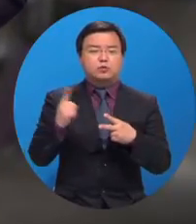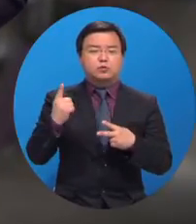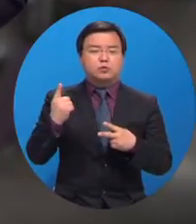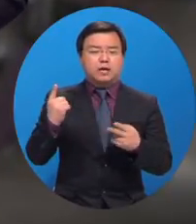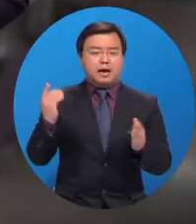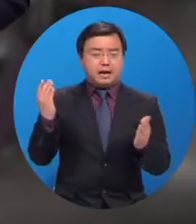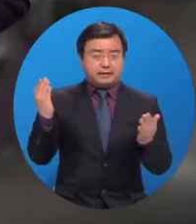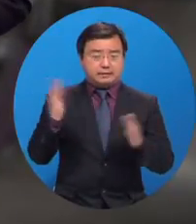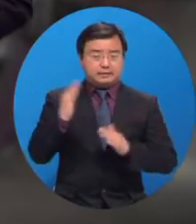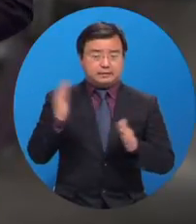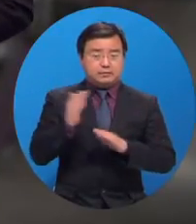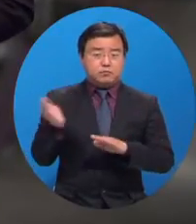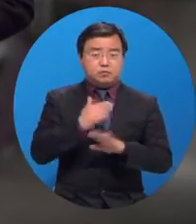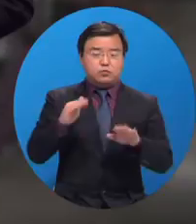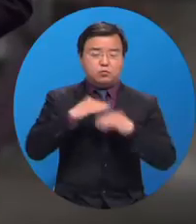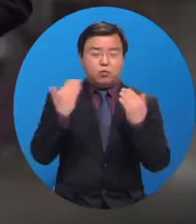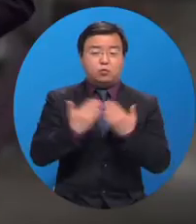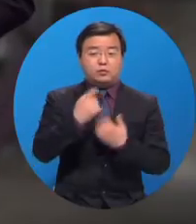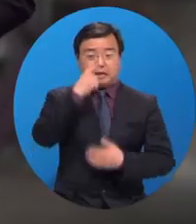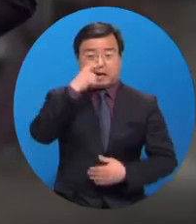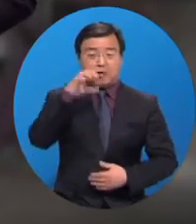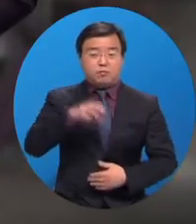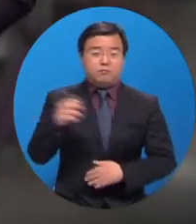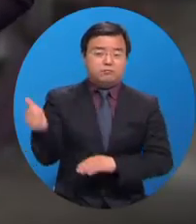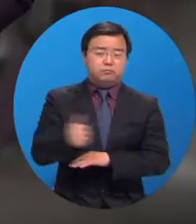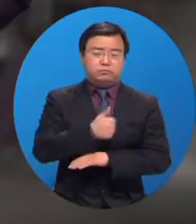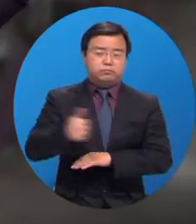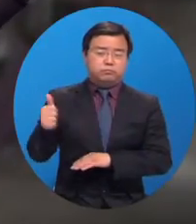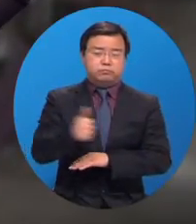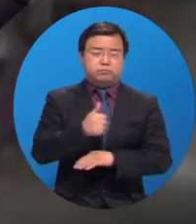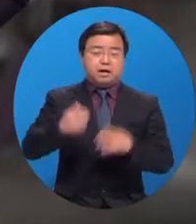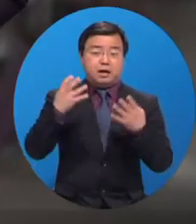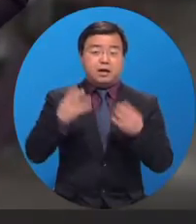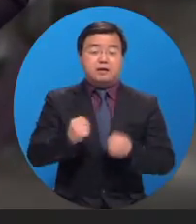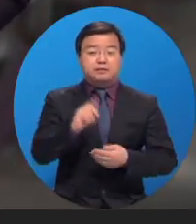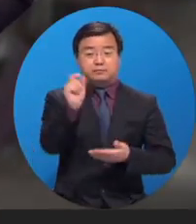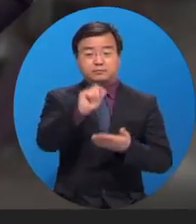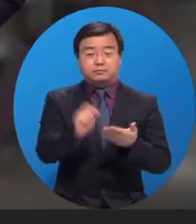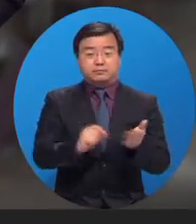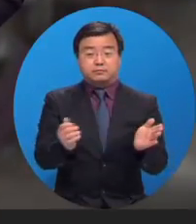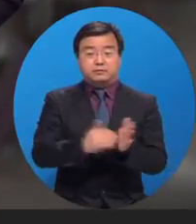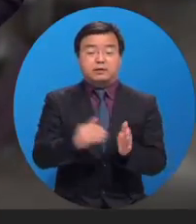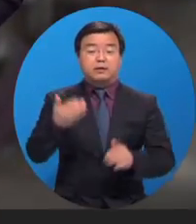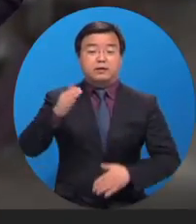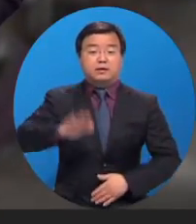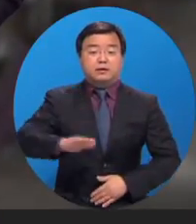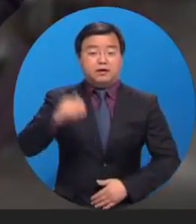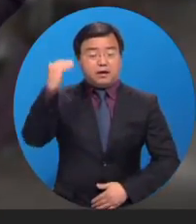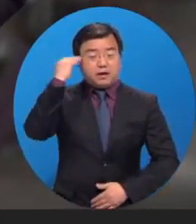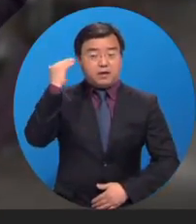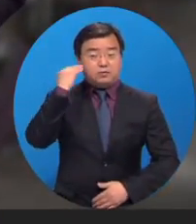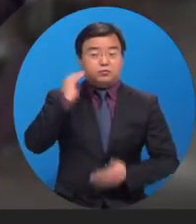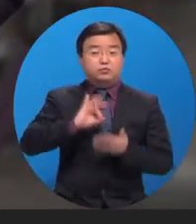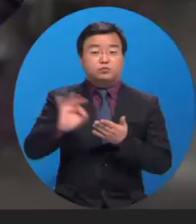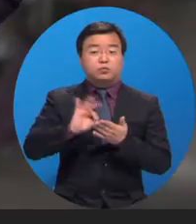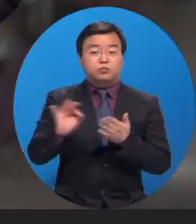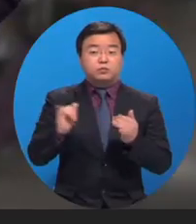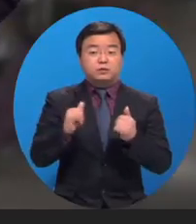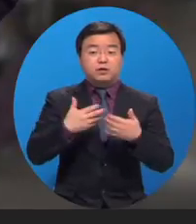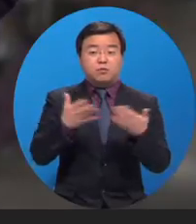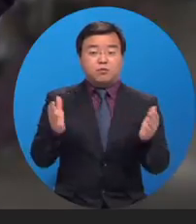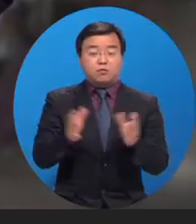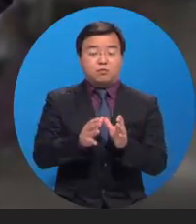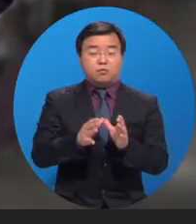현실을 풍자한 시간표 인대요 한국 소비자원 2 초등학생 자녀를 둔 학부모 3000명을